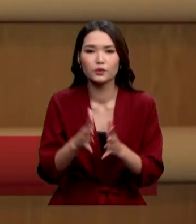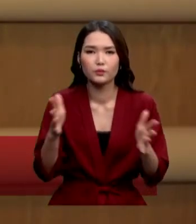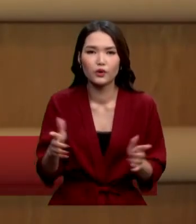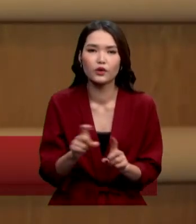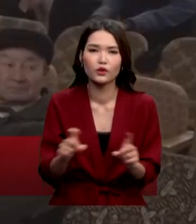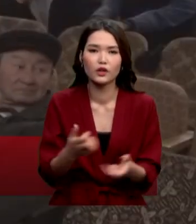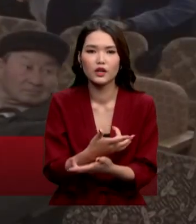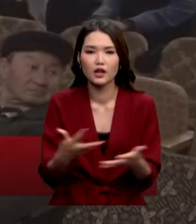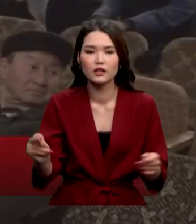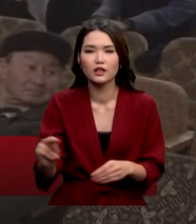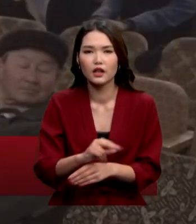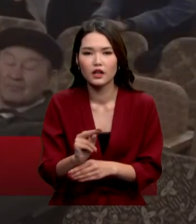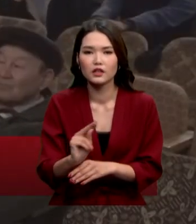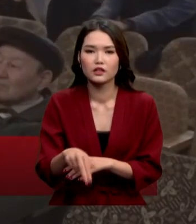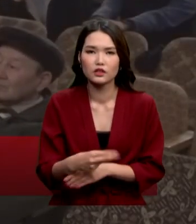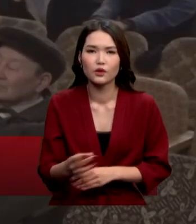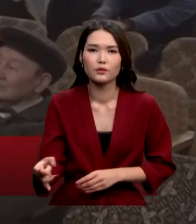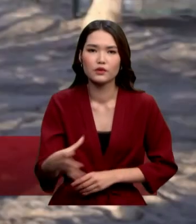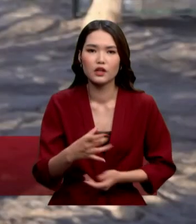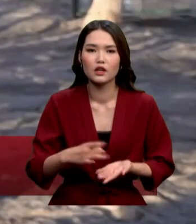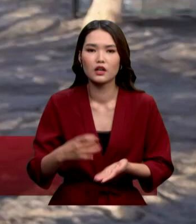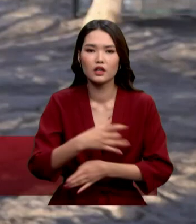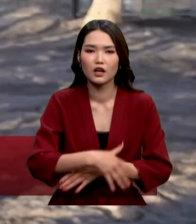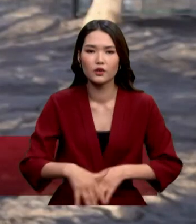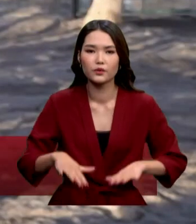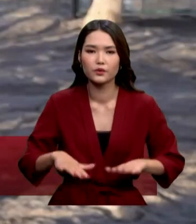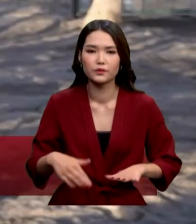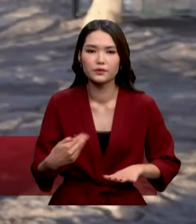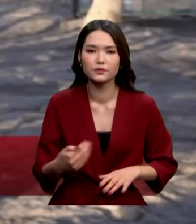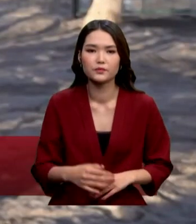также асфальтирования дороги в районный центр.